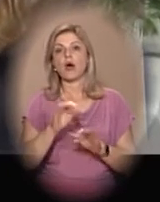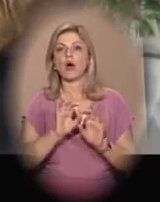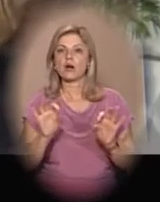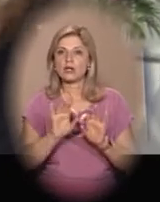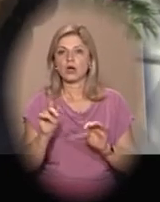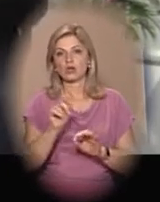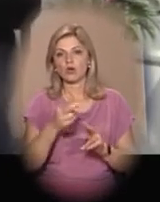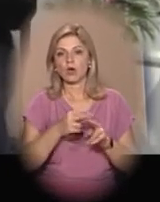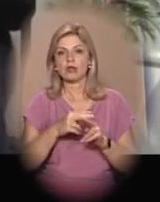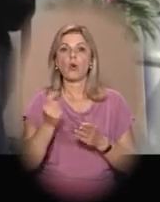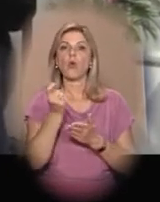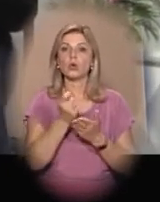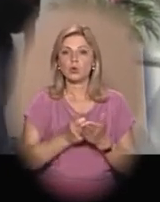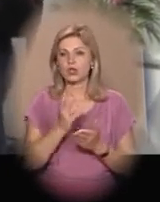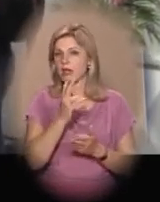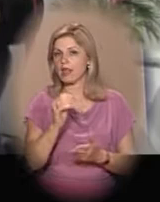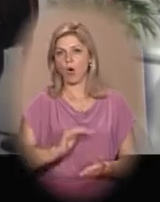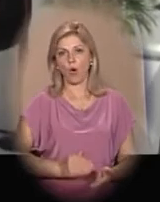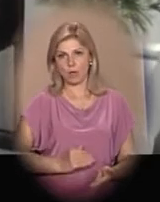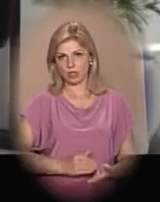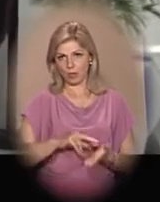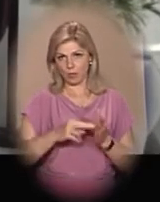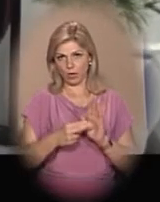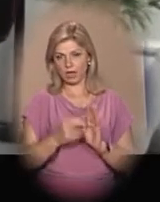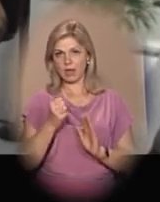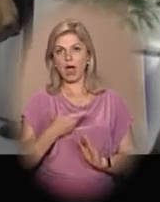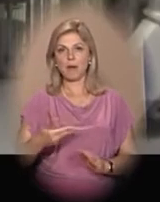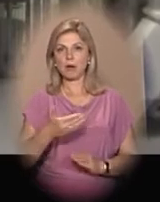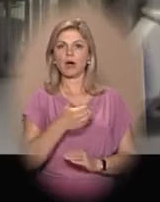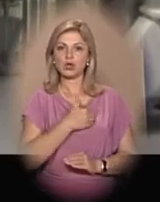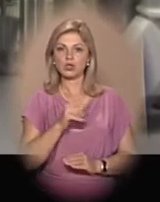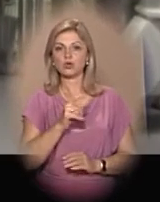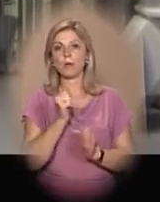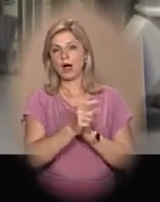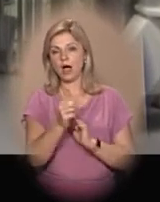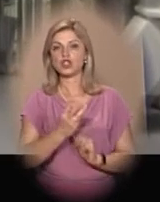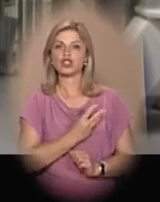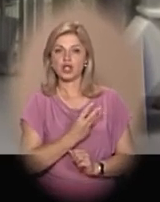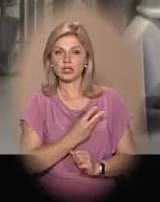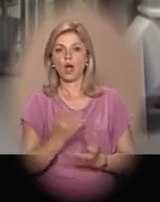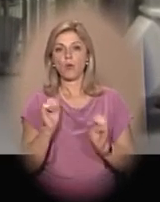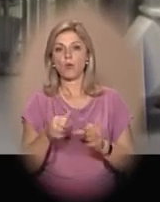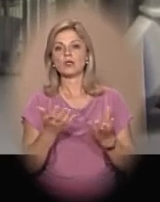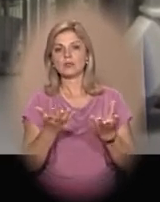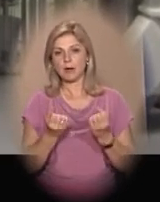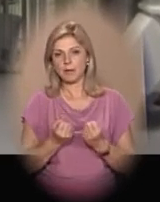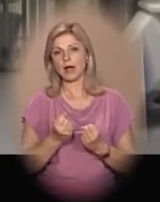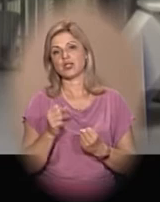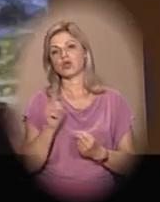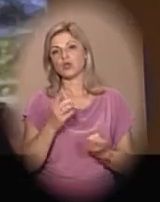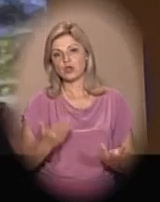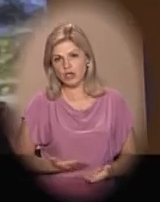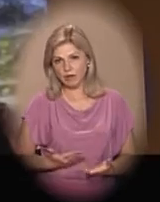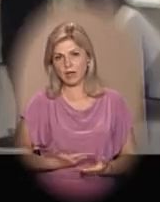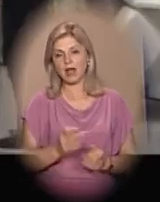це передусім художній, а не комерційний проєкт. Але ми хочемо, щоб кожен бажаючий зміг забрати Мону Лізу, що жила, з собою на пам'ять у